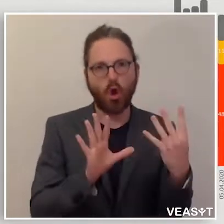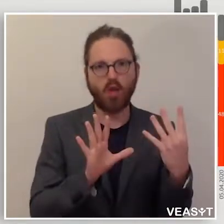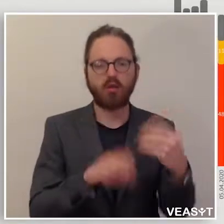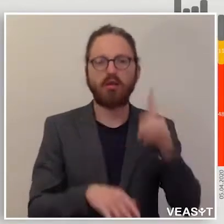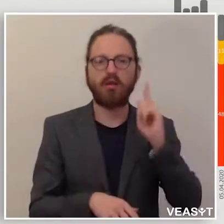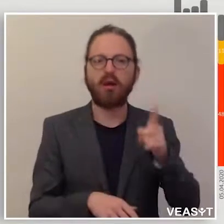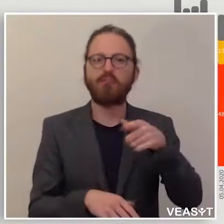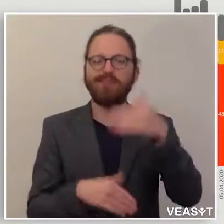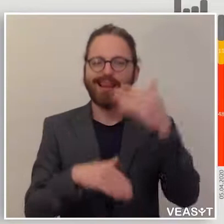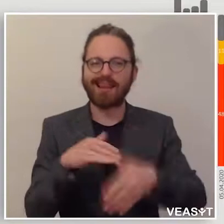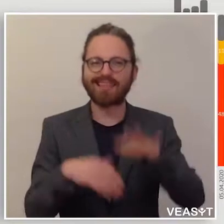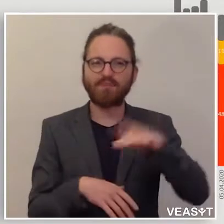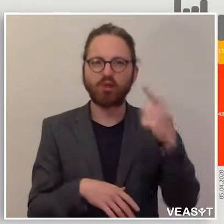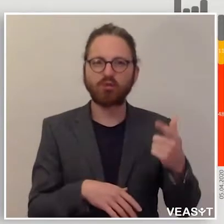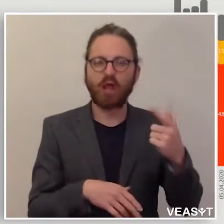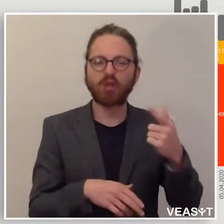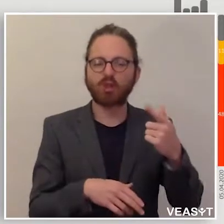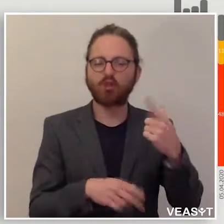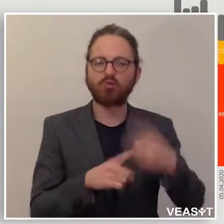sto bene